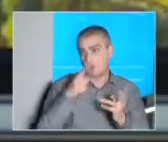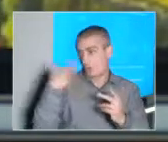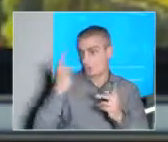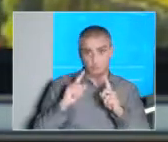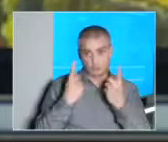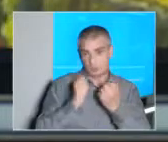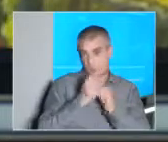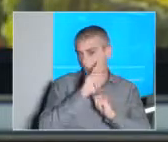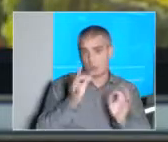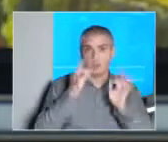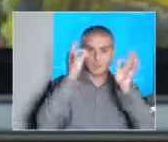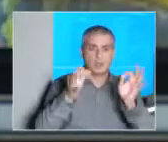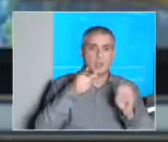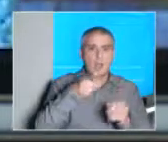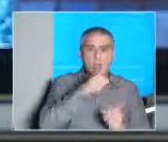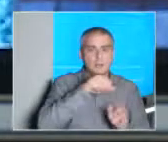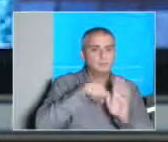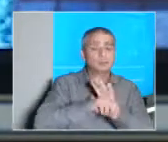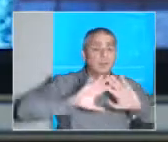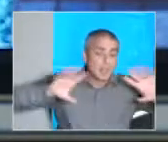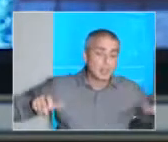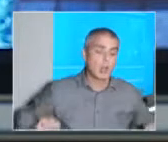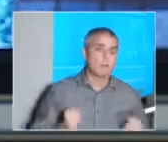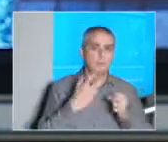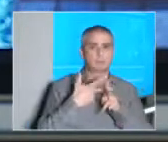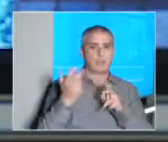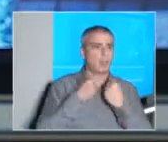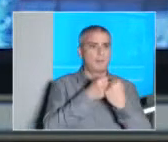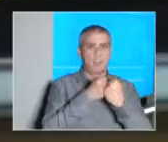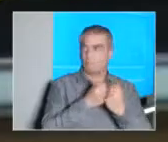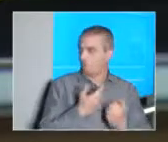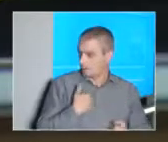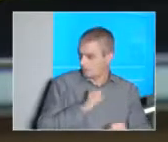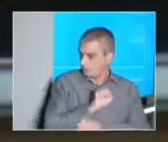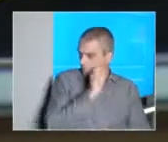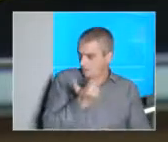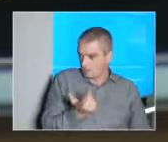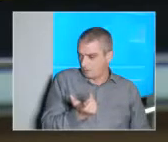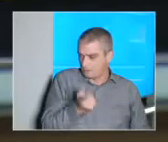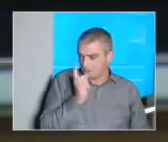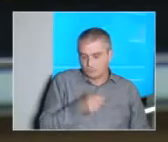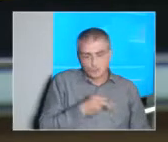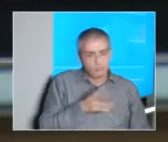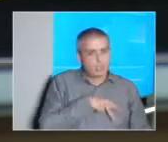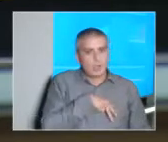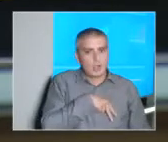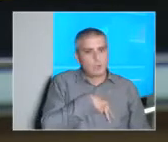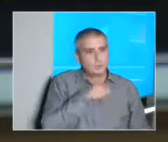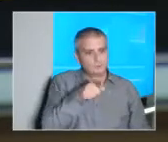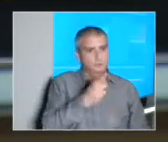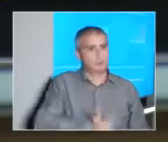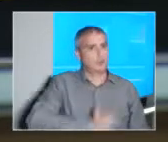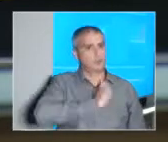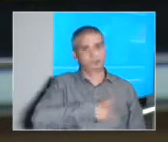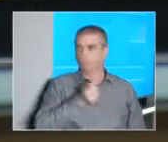להיות שהוא יקרה ויכול להיות שהוא יידחה, אתם משקיעים את כל המאמץ רק במעבר. אז אני מוחה. השאלה אם יש פה אחריות ציבורית, גם שלך כראש